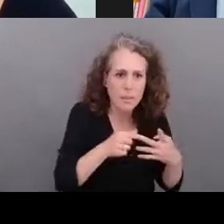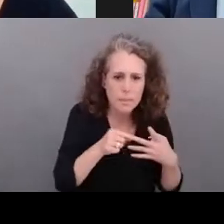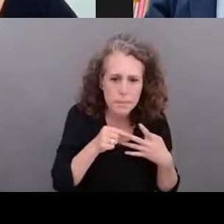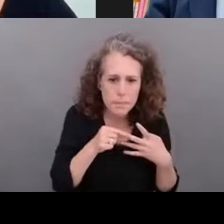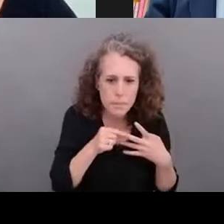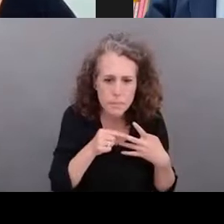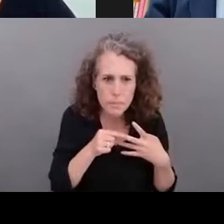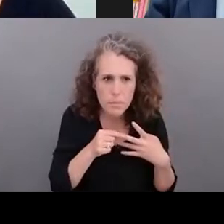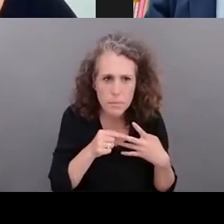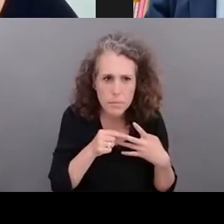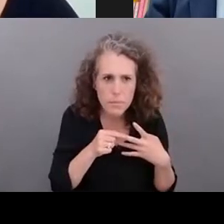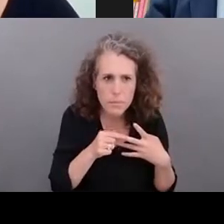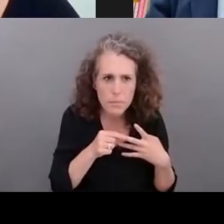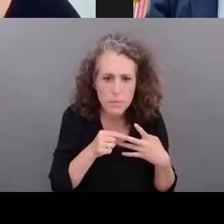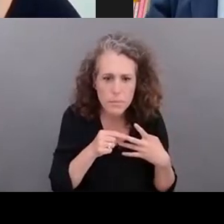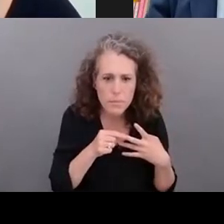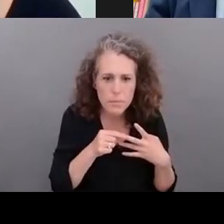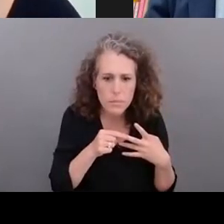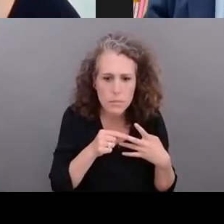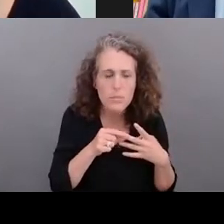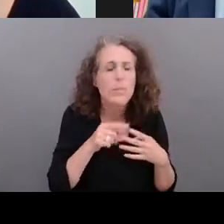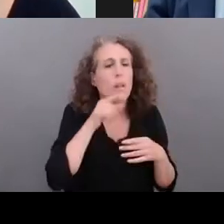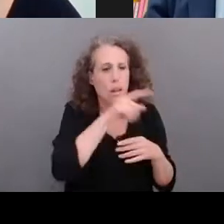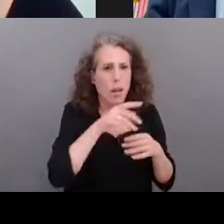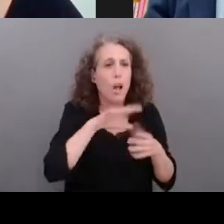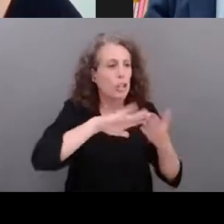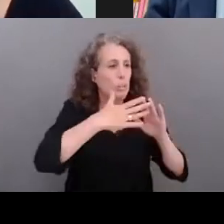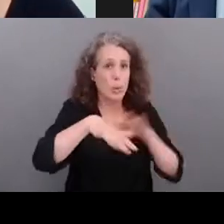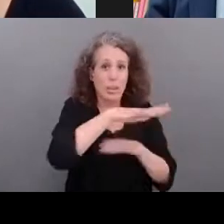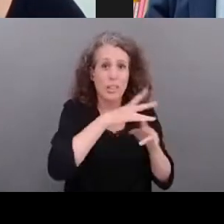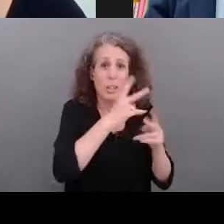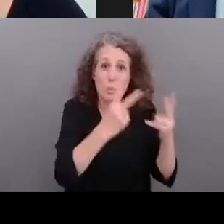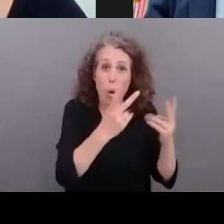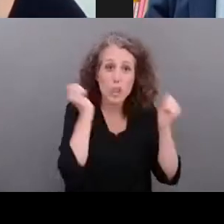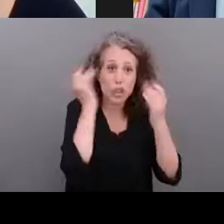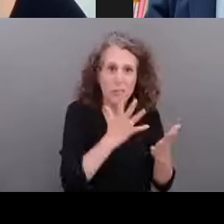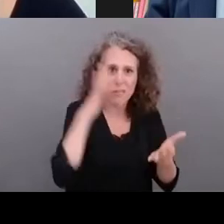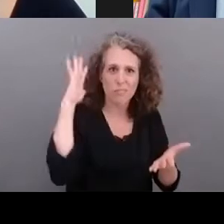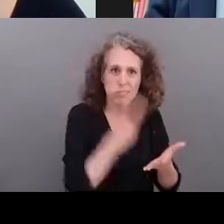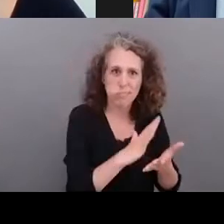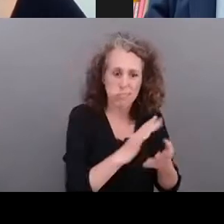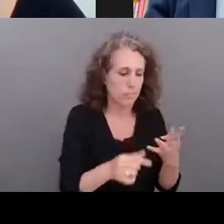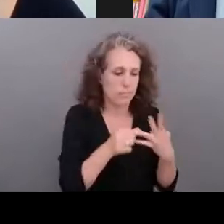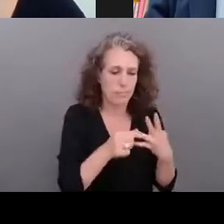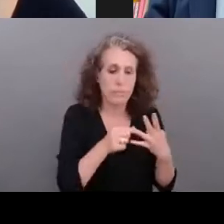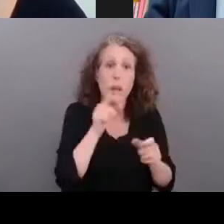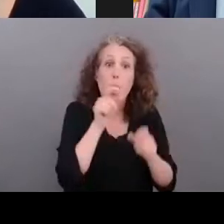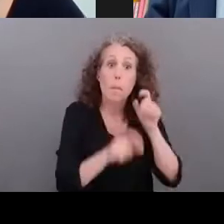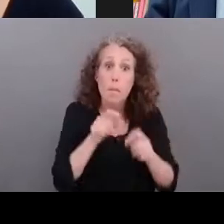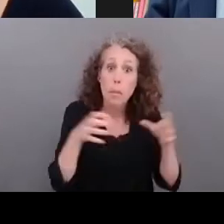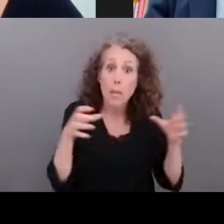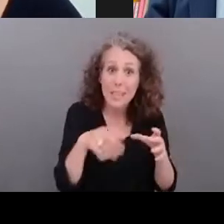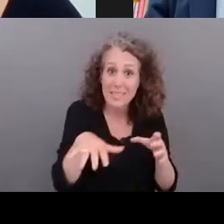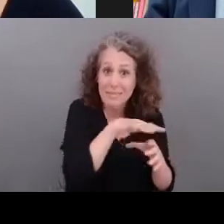auraient dû jouer un rôle clé. Ensuite, les confinements ont rompu l'accès aux services essentiels. Numéro 3, les